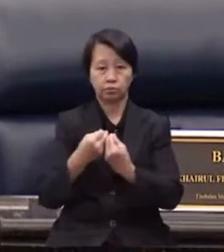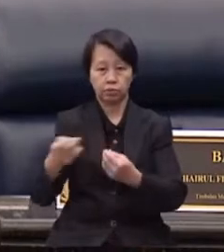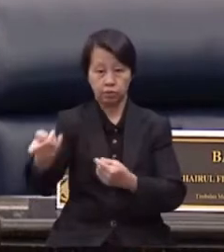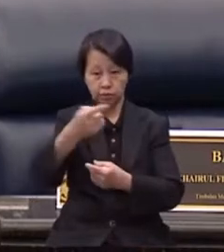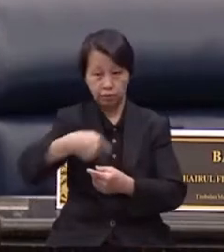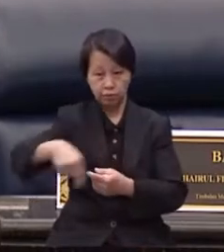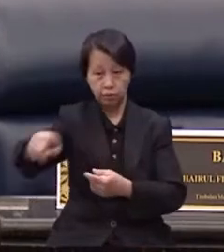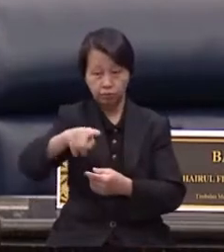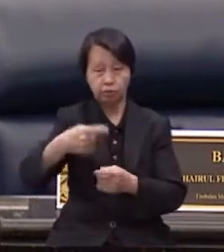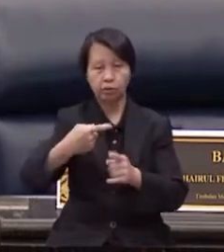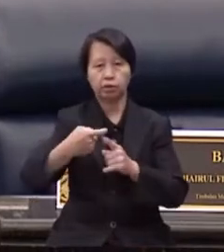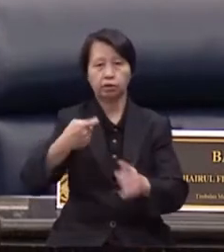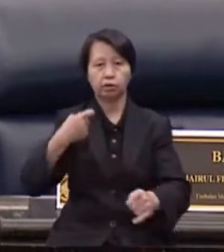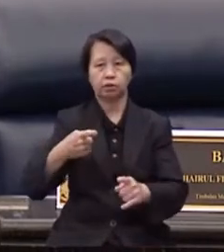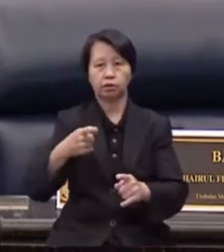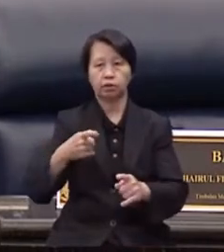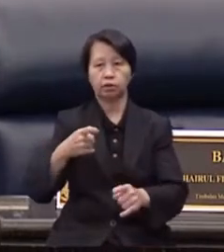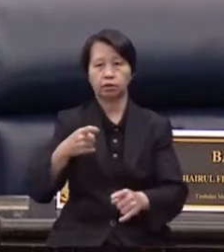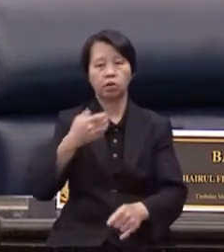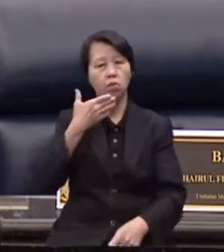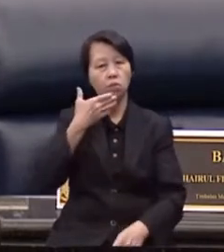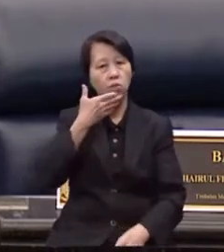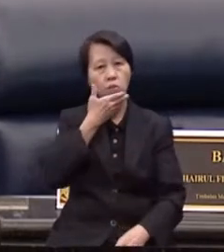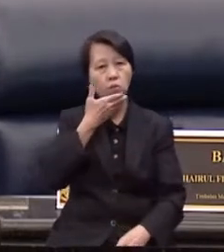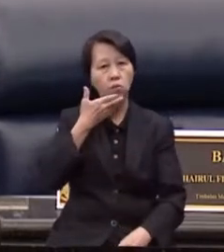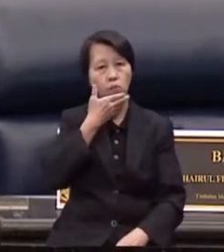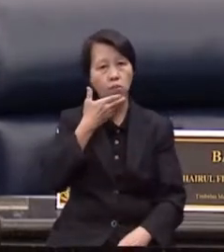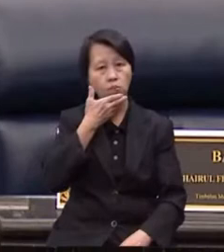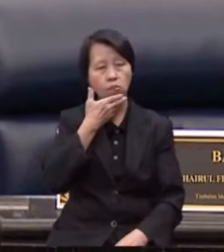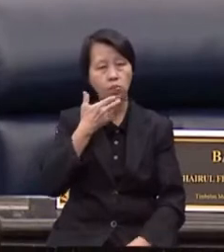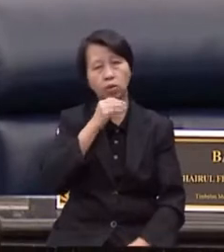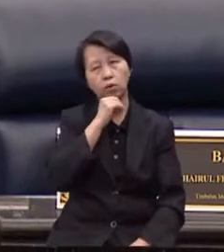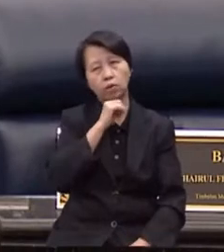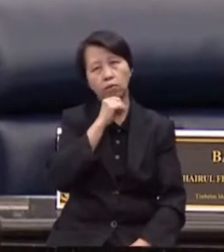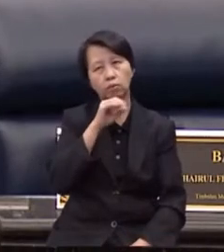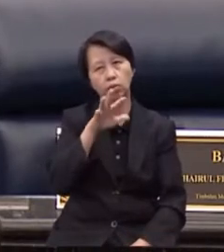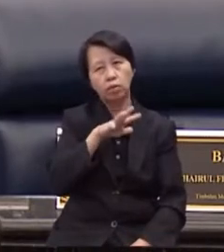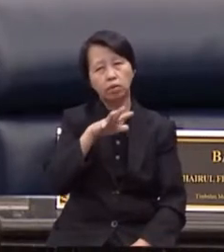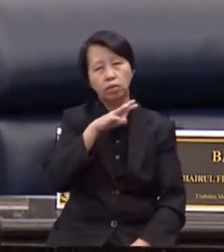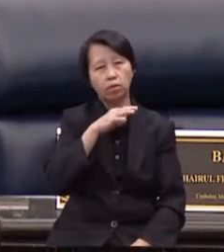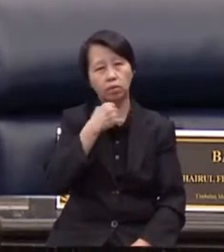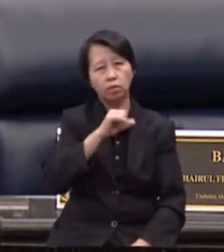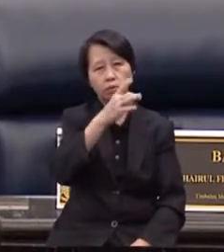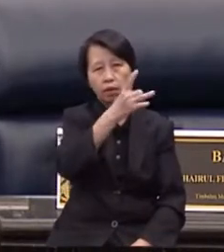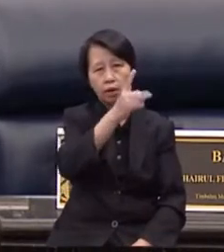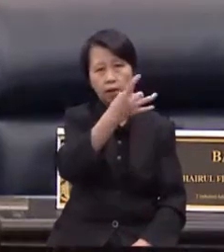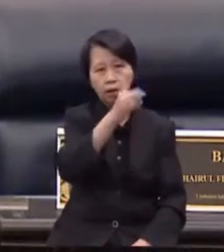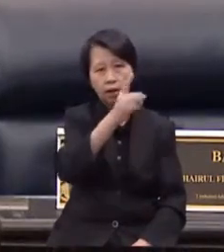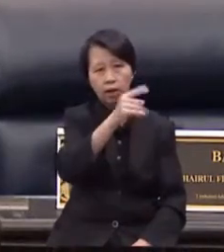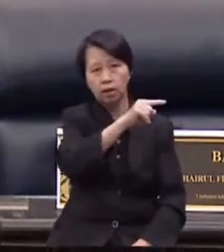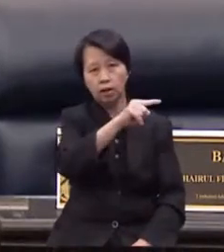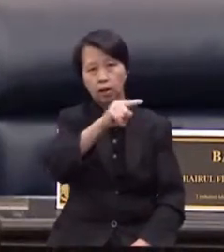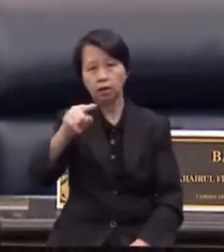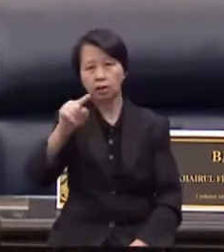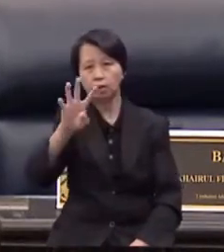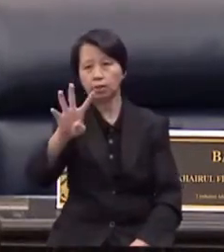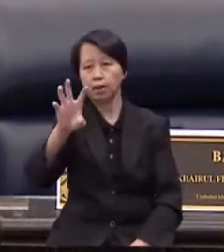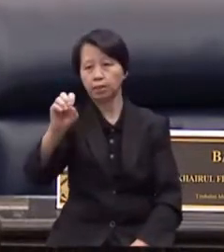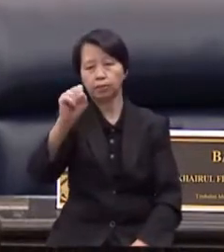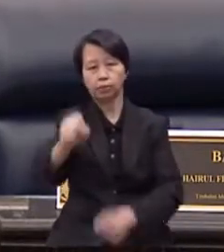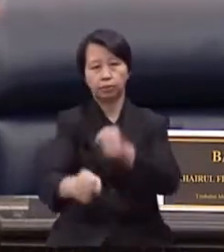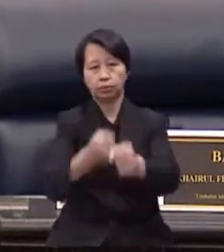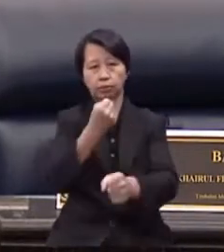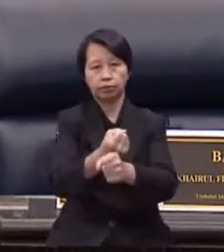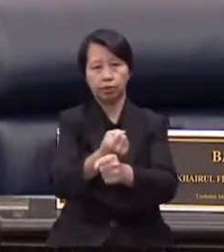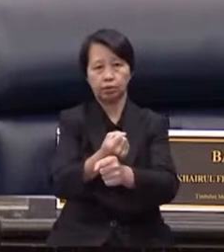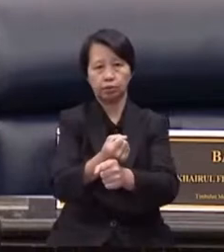keseluruhan adalah terdiri daripada Golongan muda yang diantara umur 18 tahun hingga lah 40